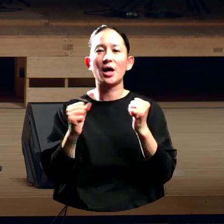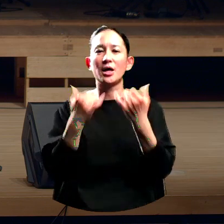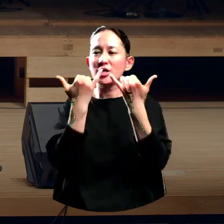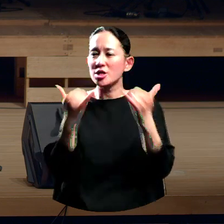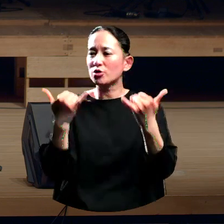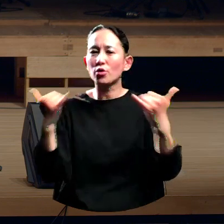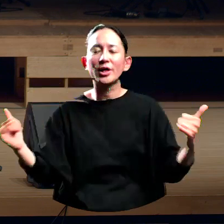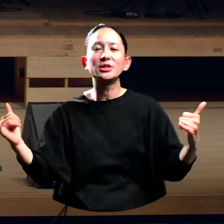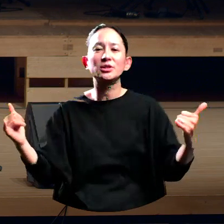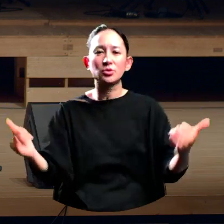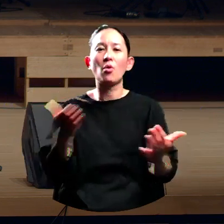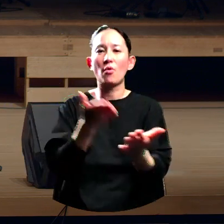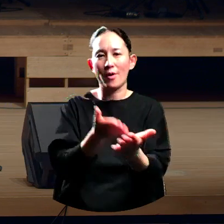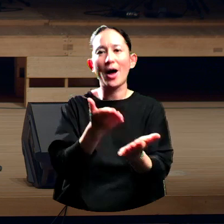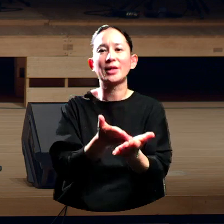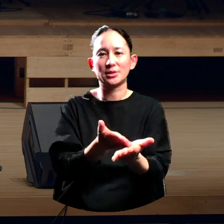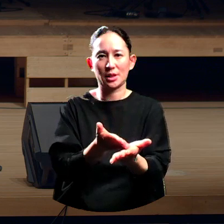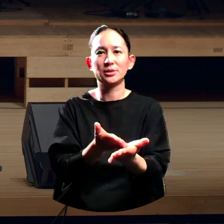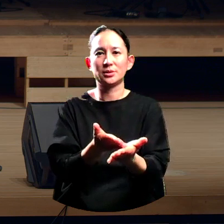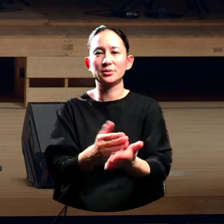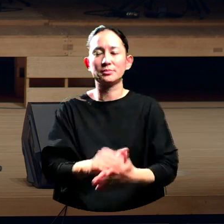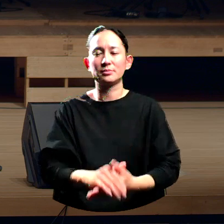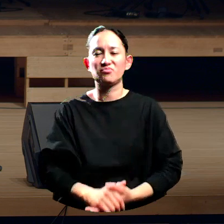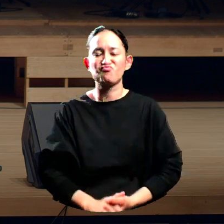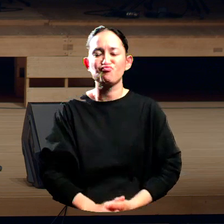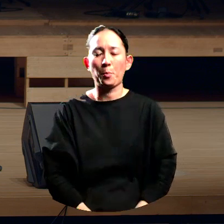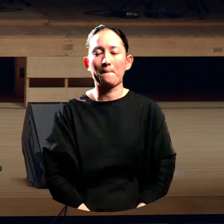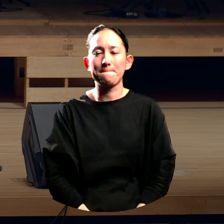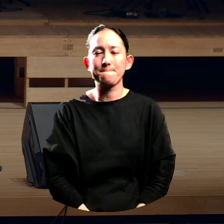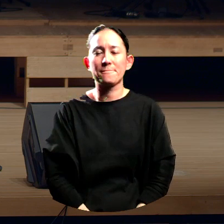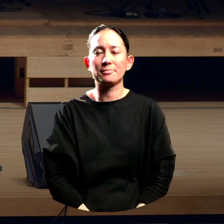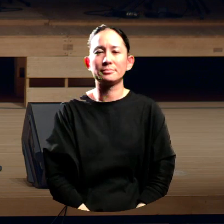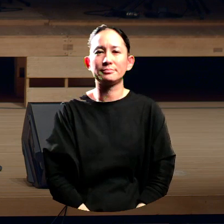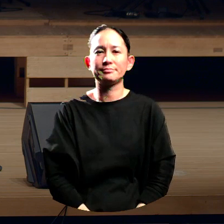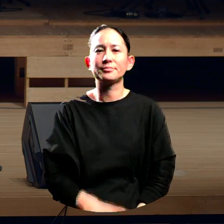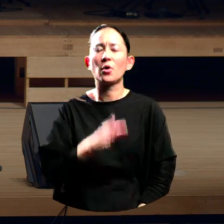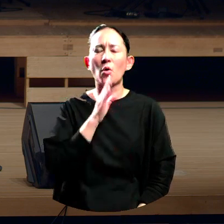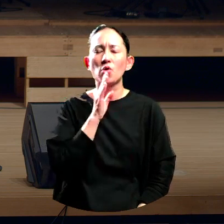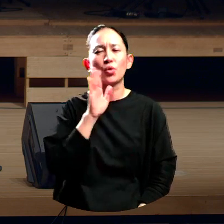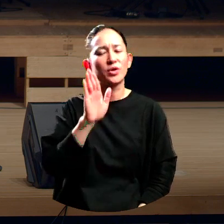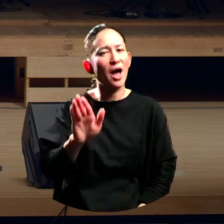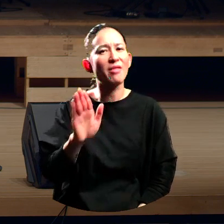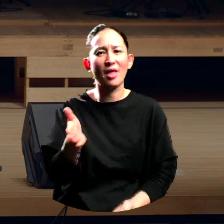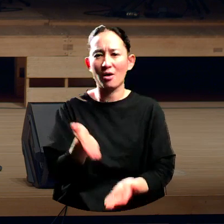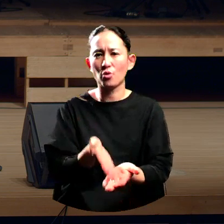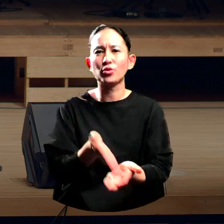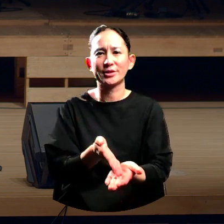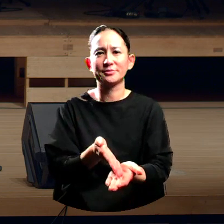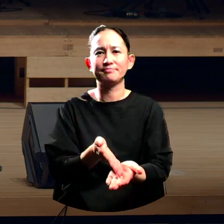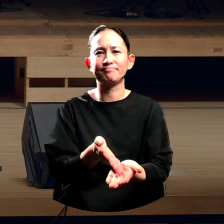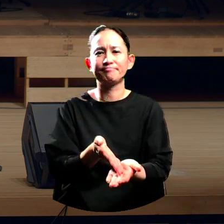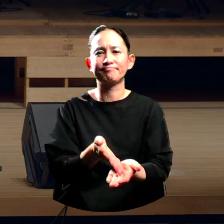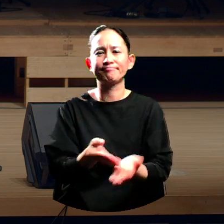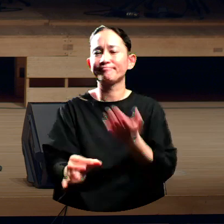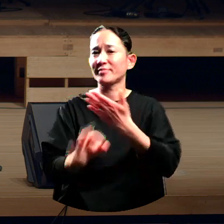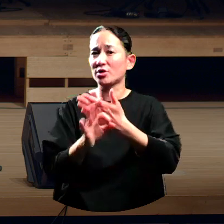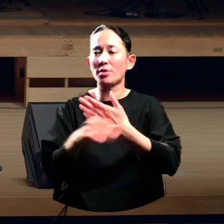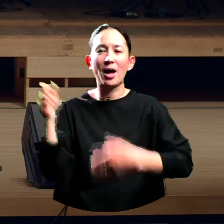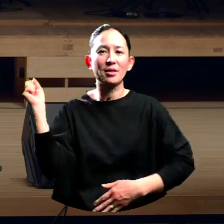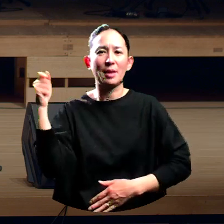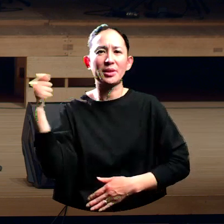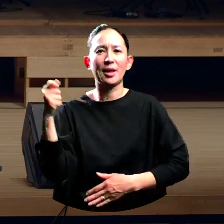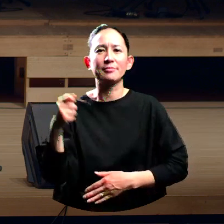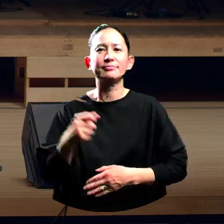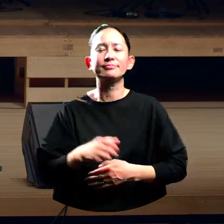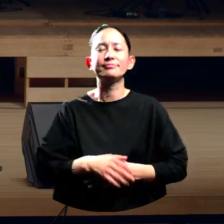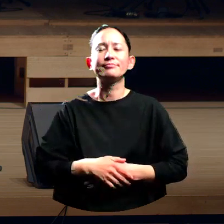The Bible is a collection of stories of people that existed in history. 例えばダビデ。 For example,